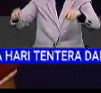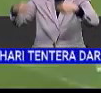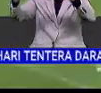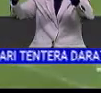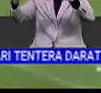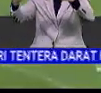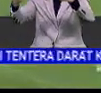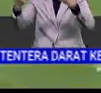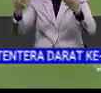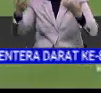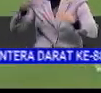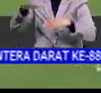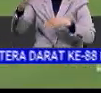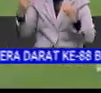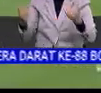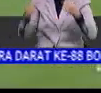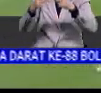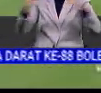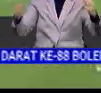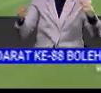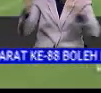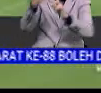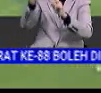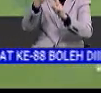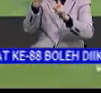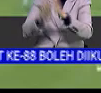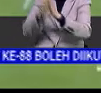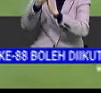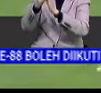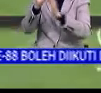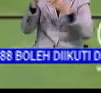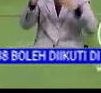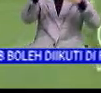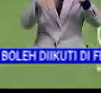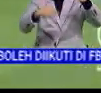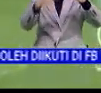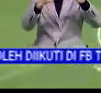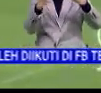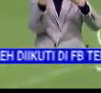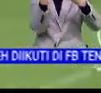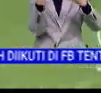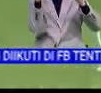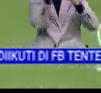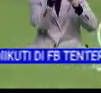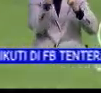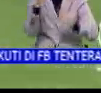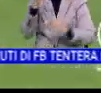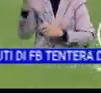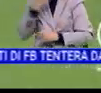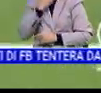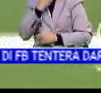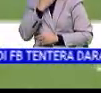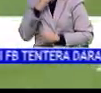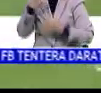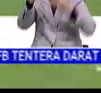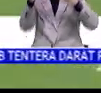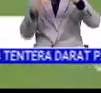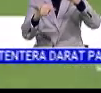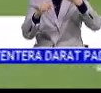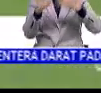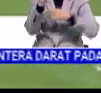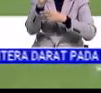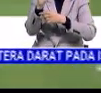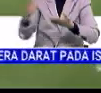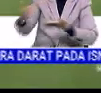touch. Keputusan itu menyaksikan Pulau Pinang naik ke tangga keempat dengan 11 mata, manakala Perak FC pula di tangga ke-9